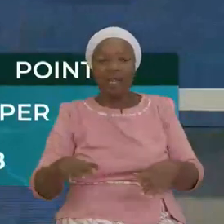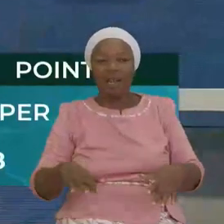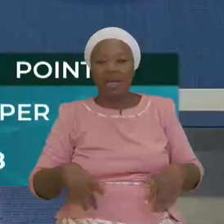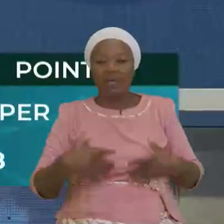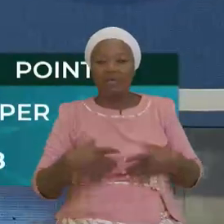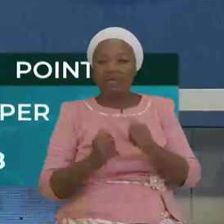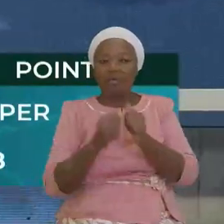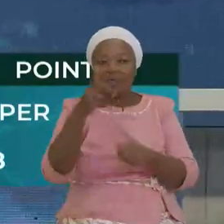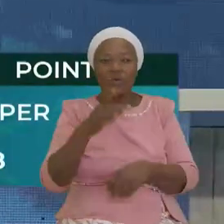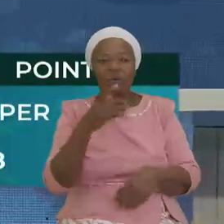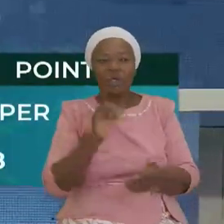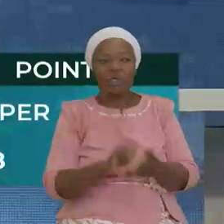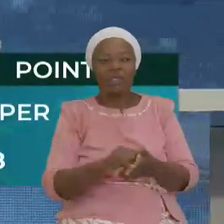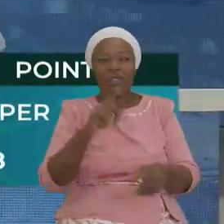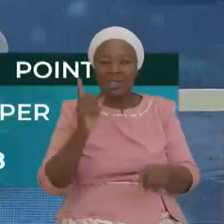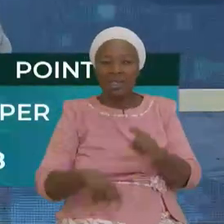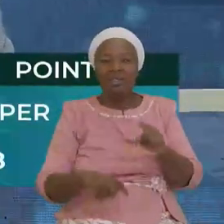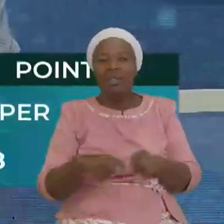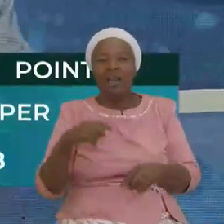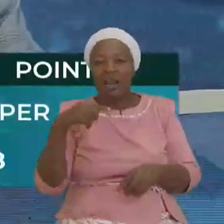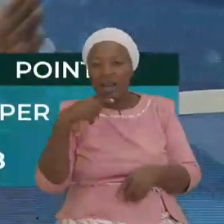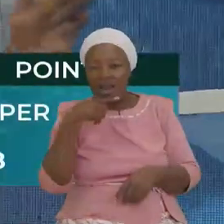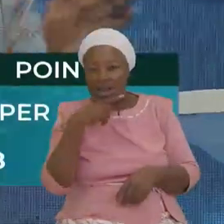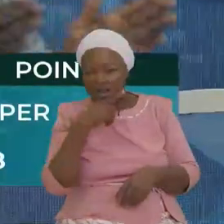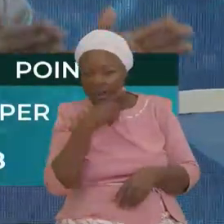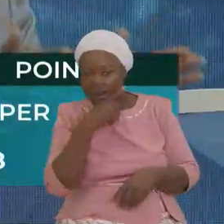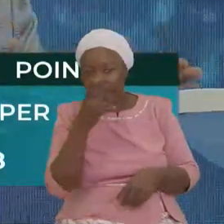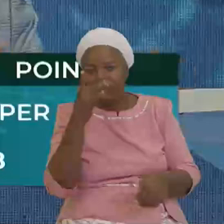temps par le Dieu qui ne ment point.